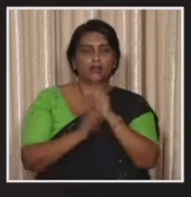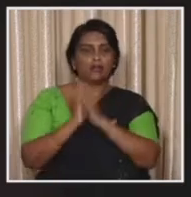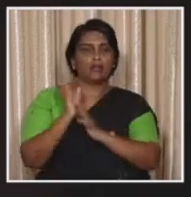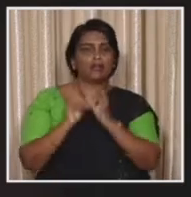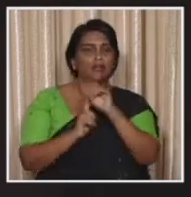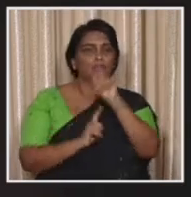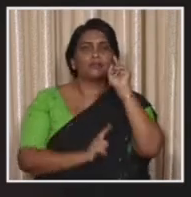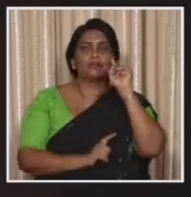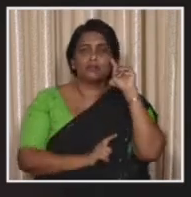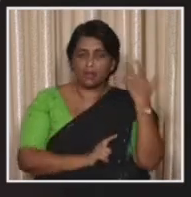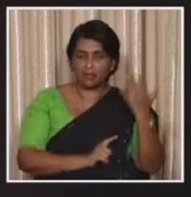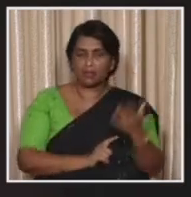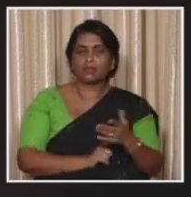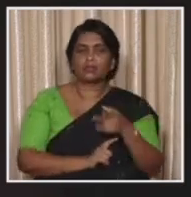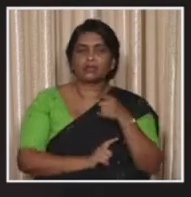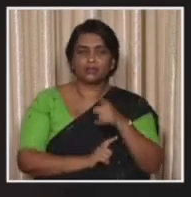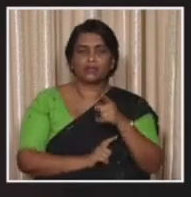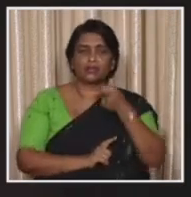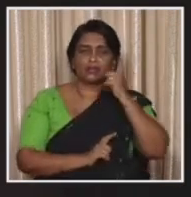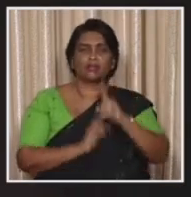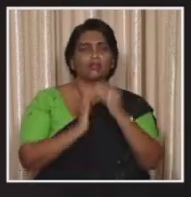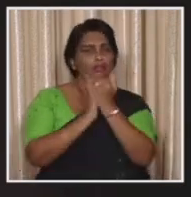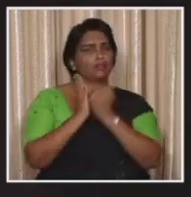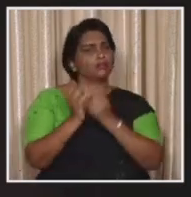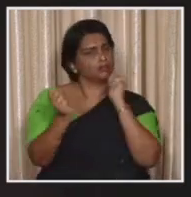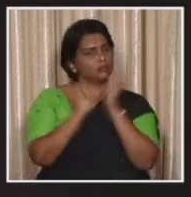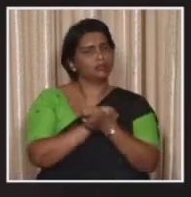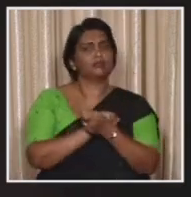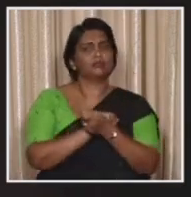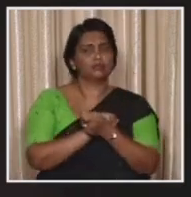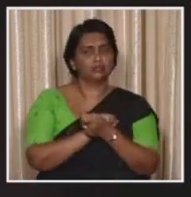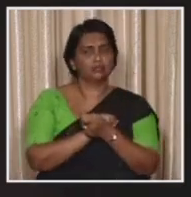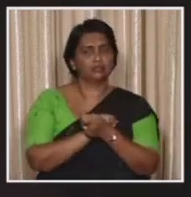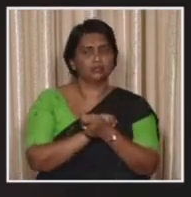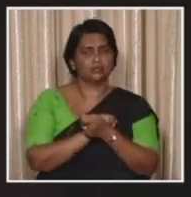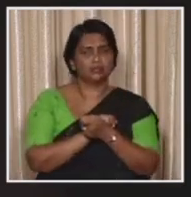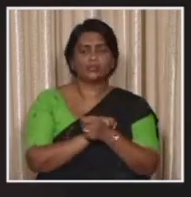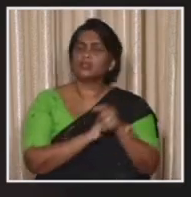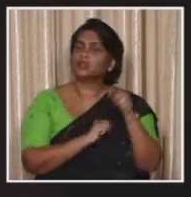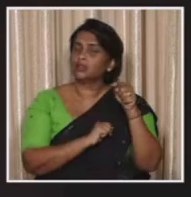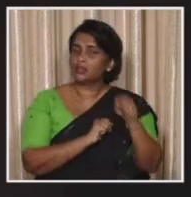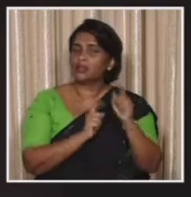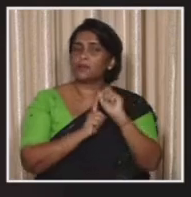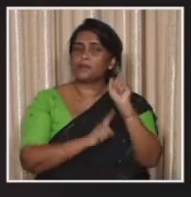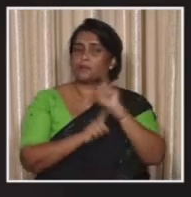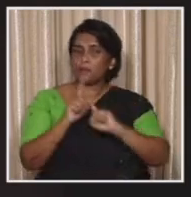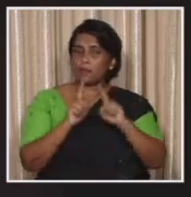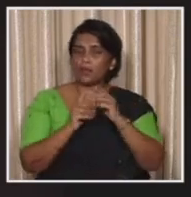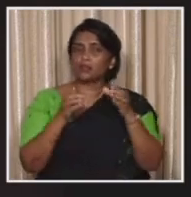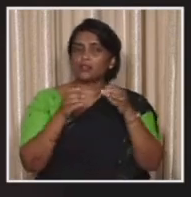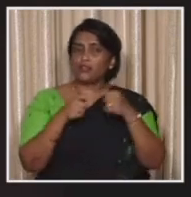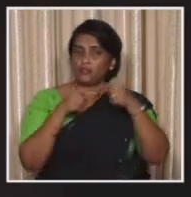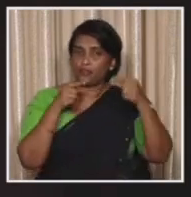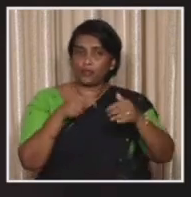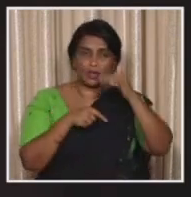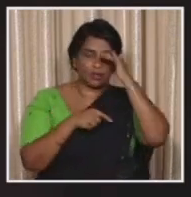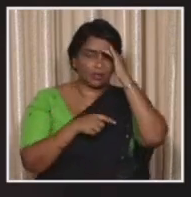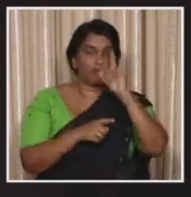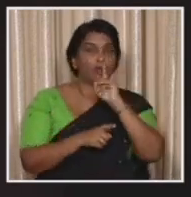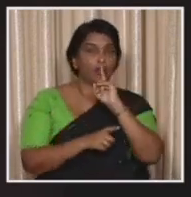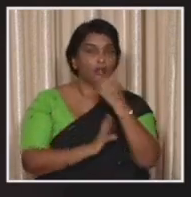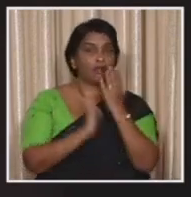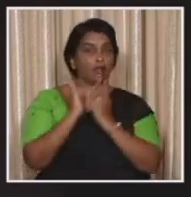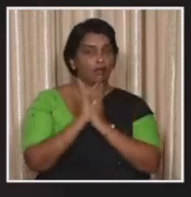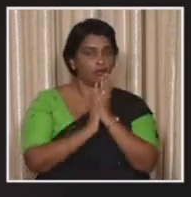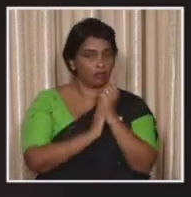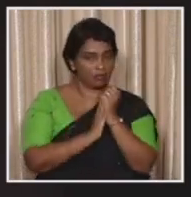මන්ත්‍රීතුමා දන්නේ නැහැ එහෙමනම් ඒක නම් එන ස්ථාවර නියෝග වෙනස් කරන්න ඕනේ මේ පාර්ලිමේන්තු විපක්ෂ නායකවරයාට කතා කරන්න තියෙන